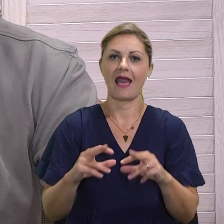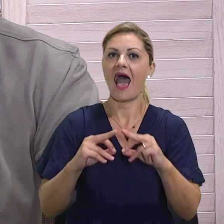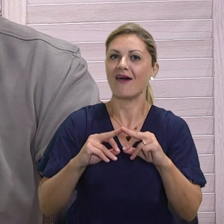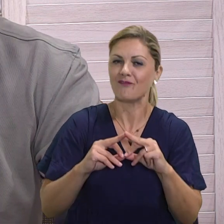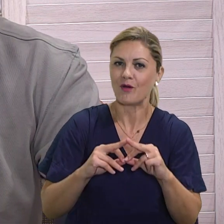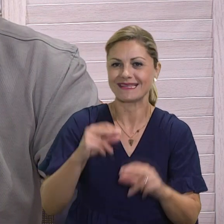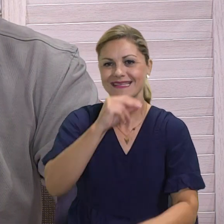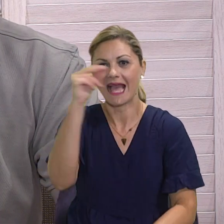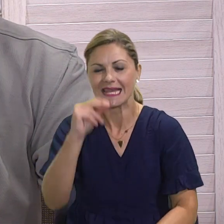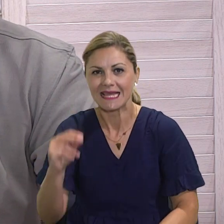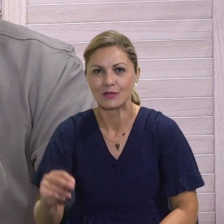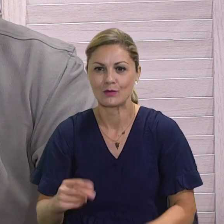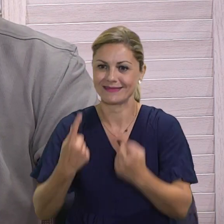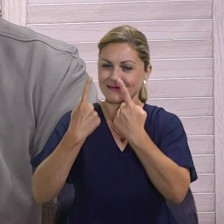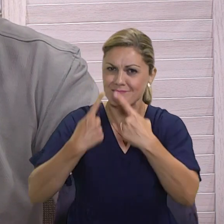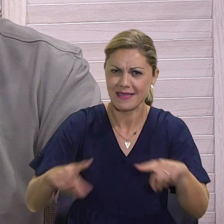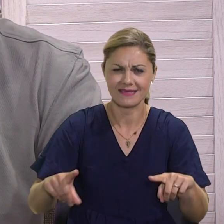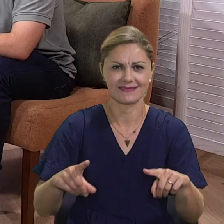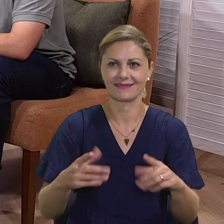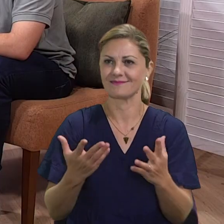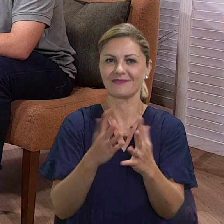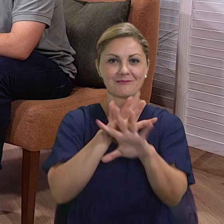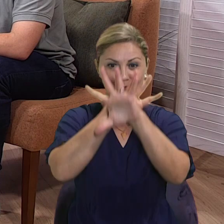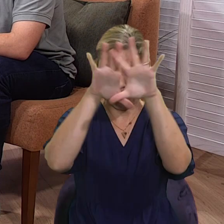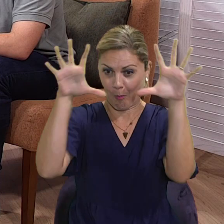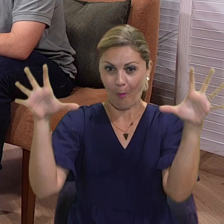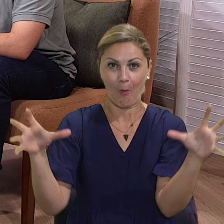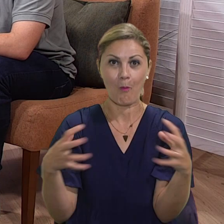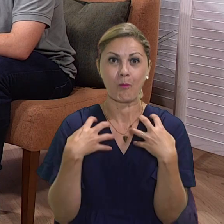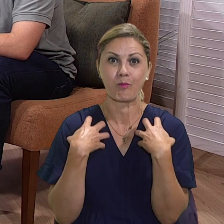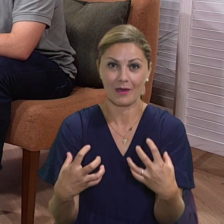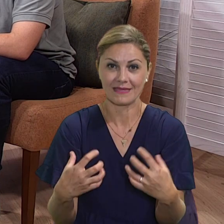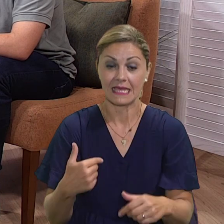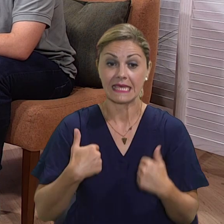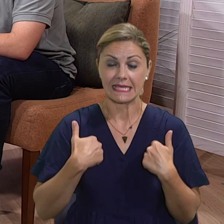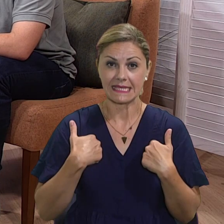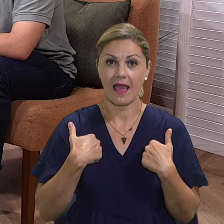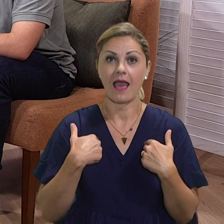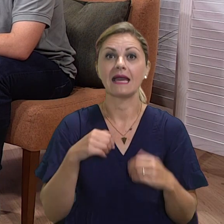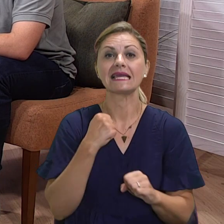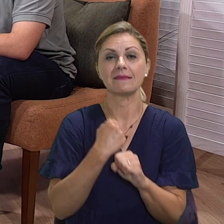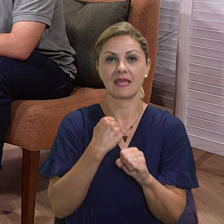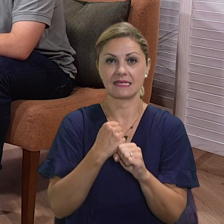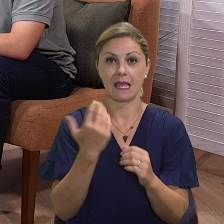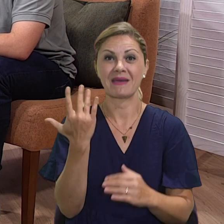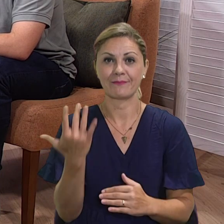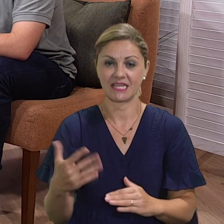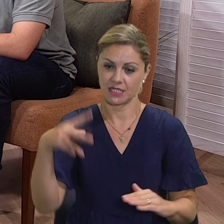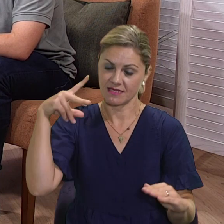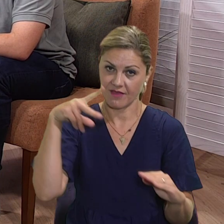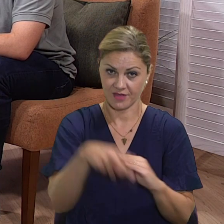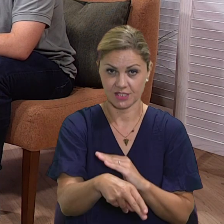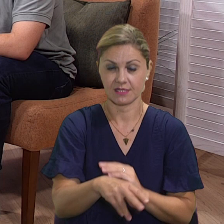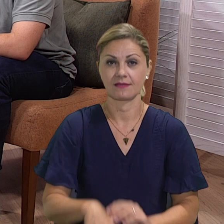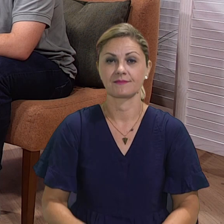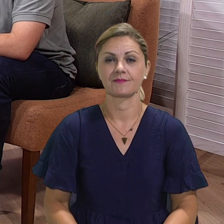aforist, pjesnik. Što ste prvo? Evo, ako ja sam, završio sam matematičku gimnaziju i to mi je bilo drago